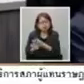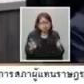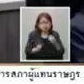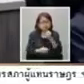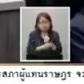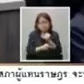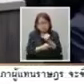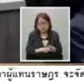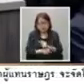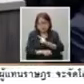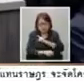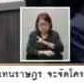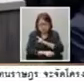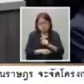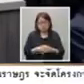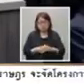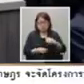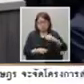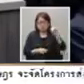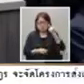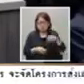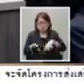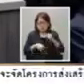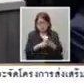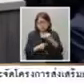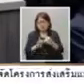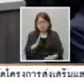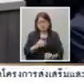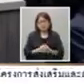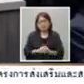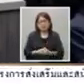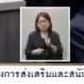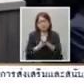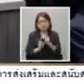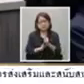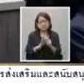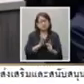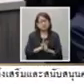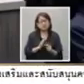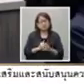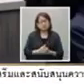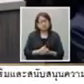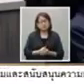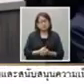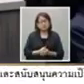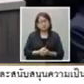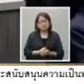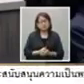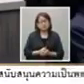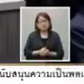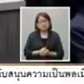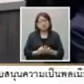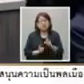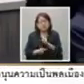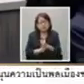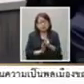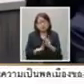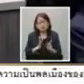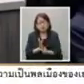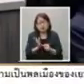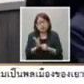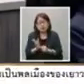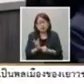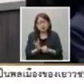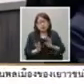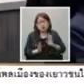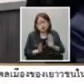ผมกลัวว่าจะดำเนินการผิดตามกฎหมายเอาหนังสือเอาพระบรม